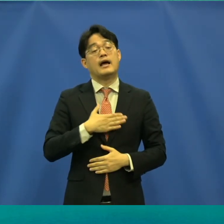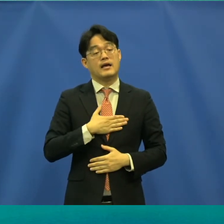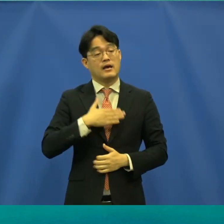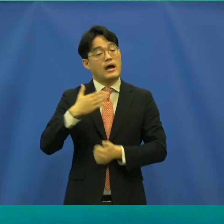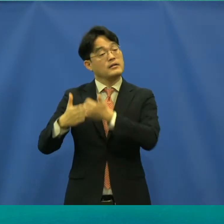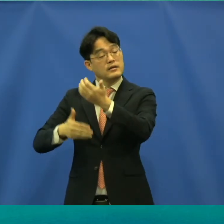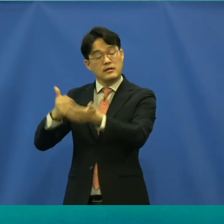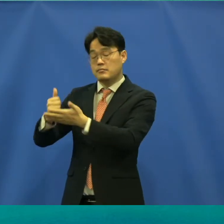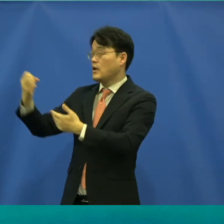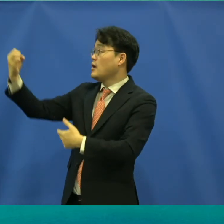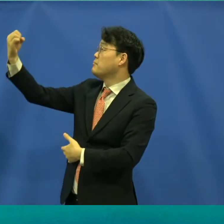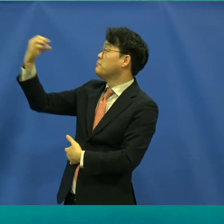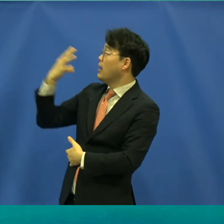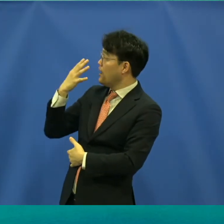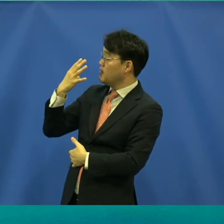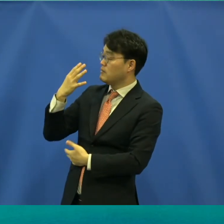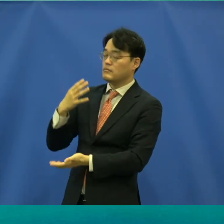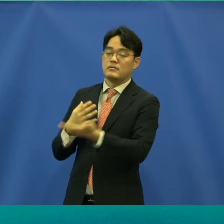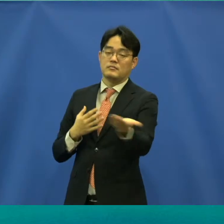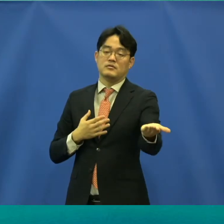알아요.